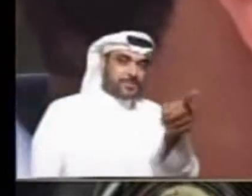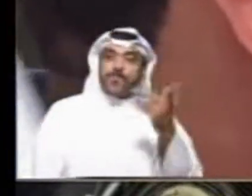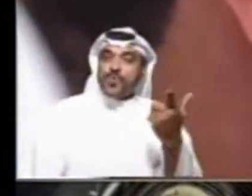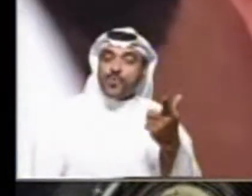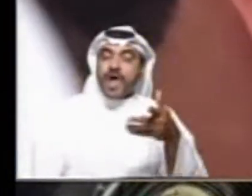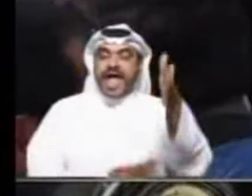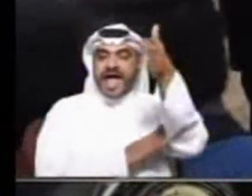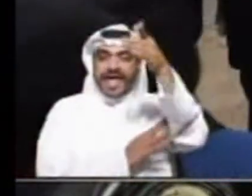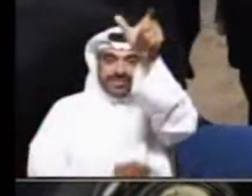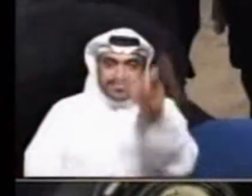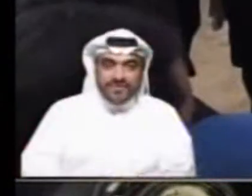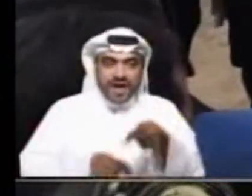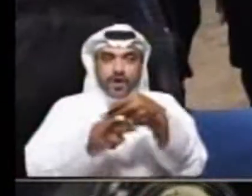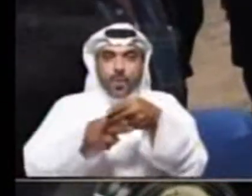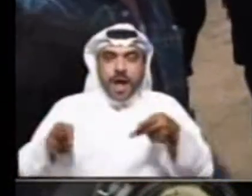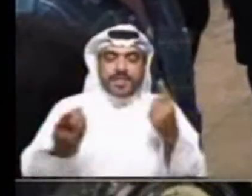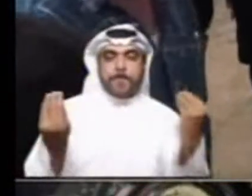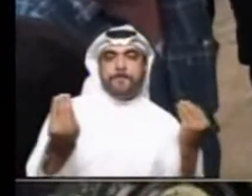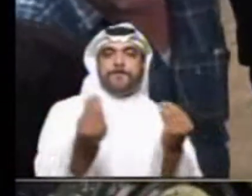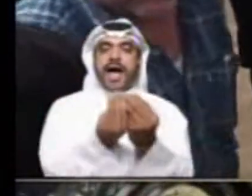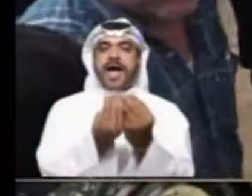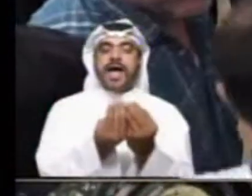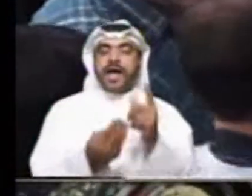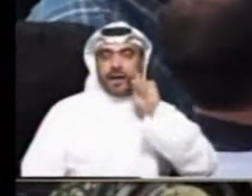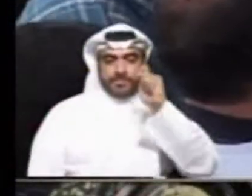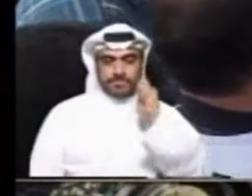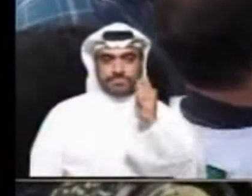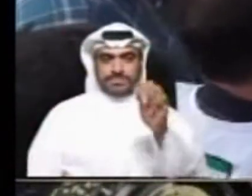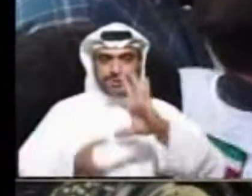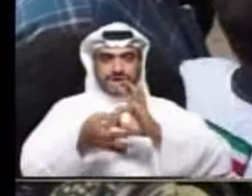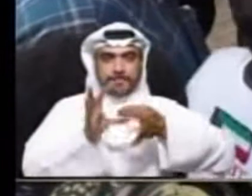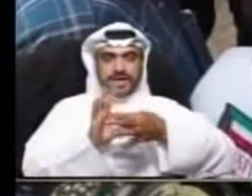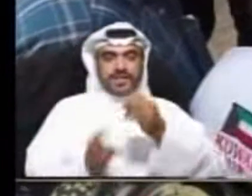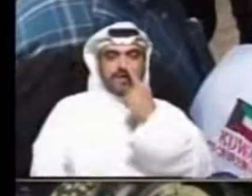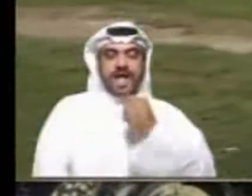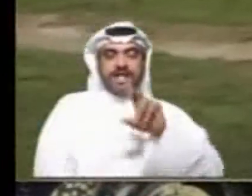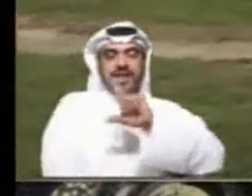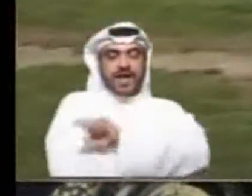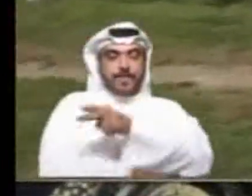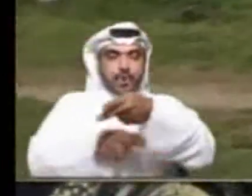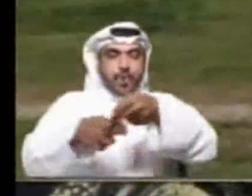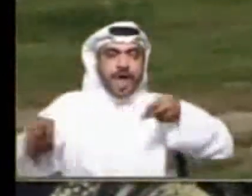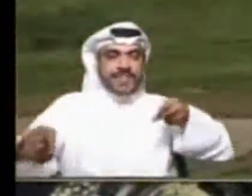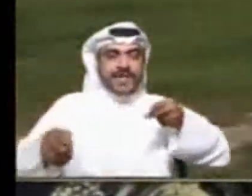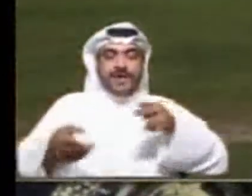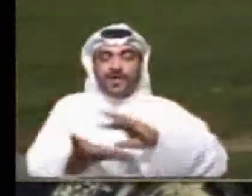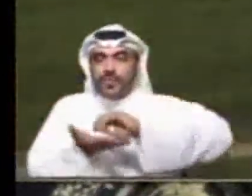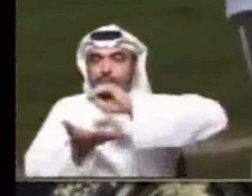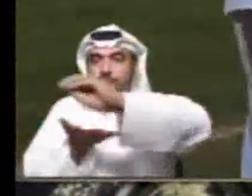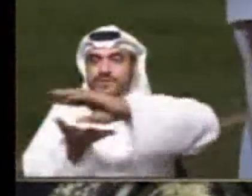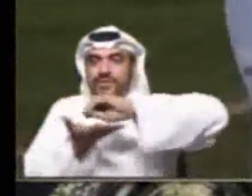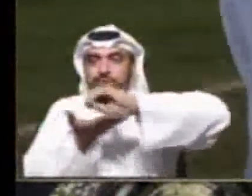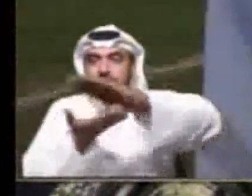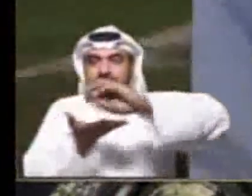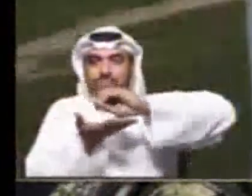السفارة الكويتية كتفا إلى كتف مع رجال جمعية الهلال الأحمر الكويتي، حيث مناطق السيول